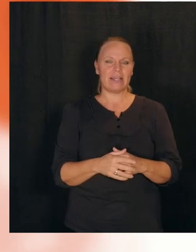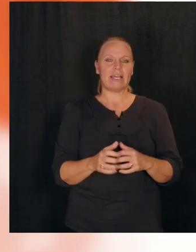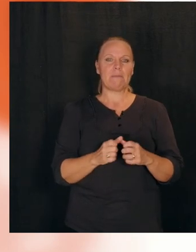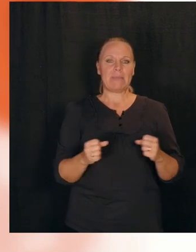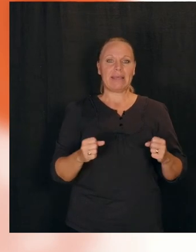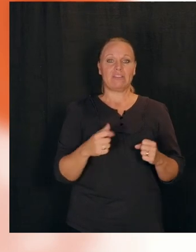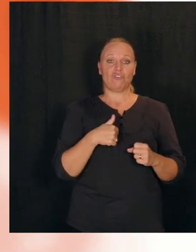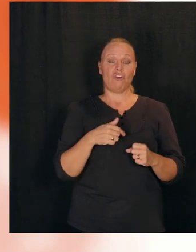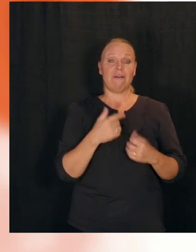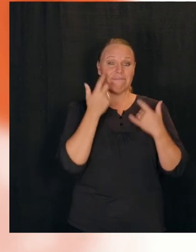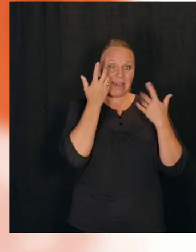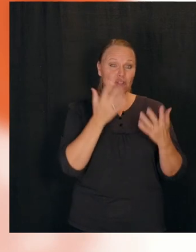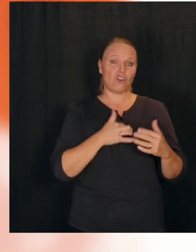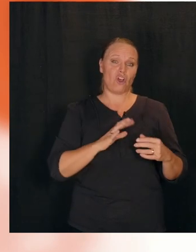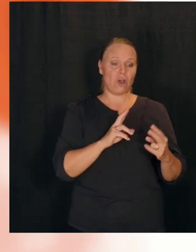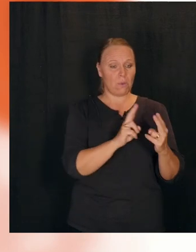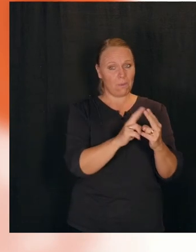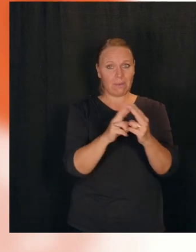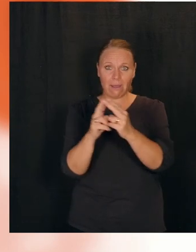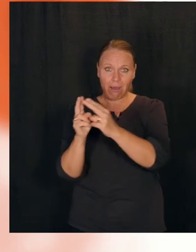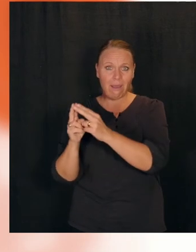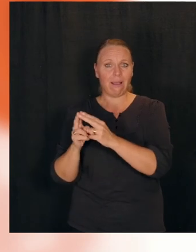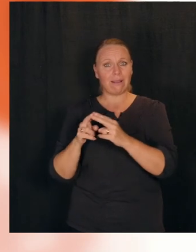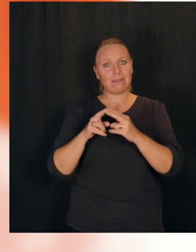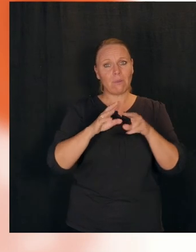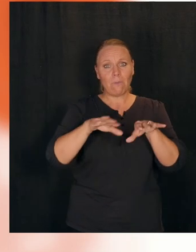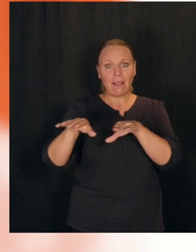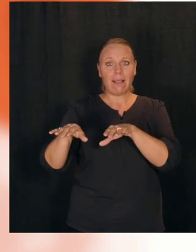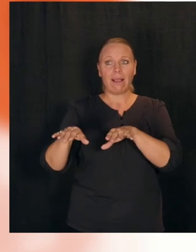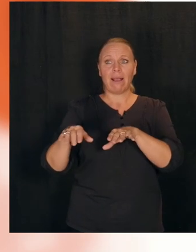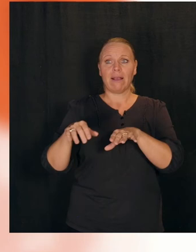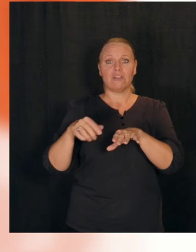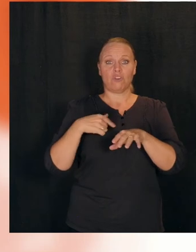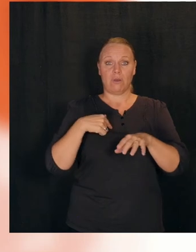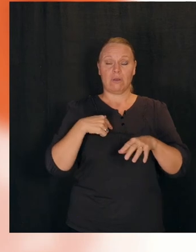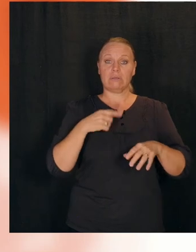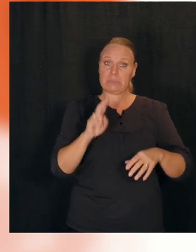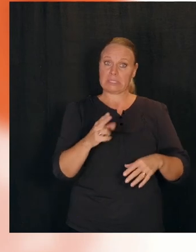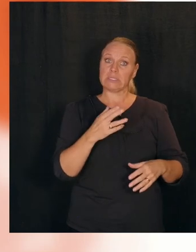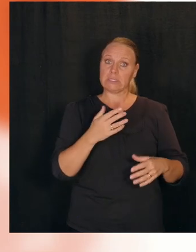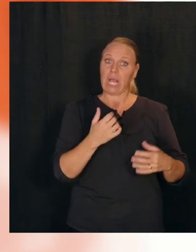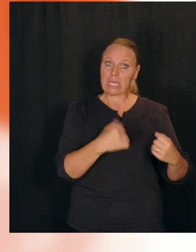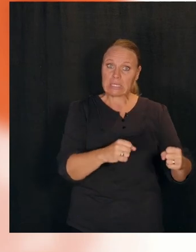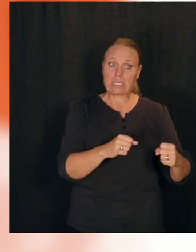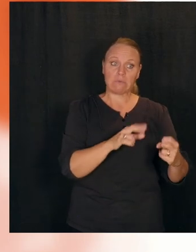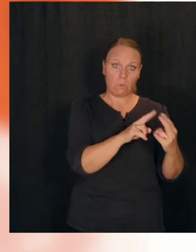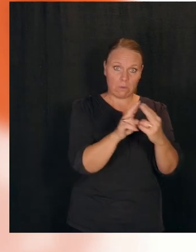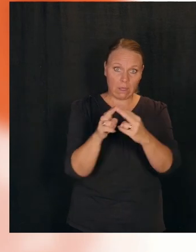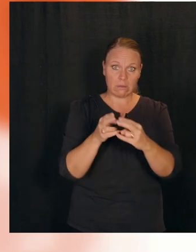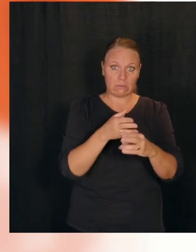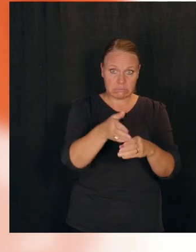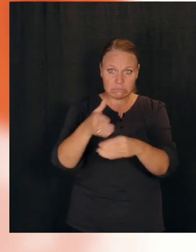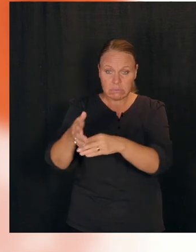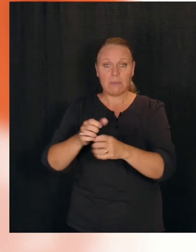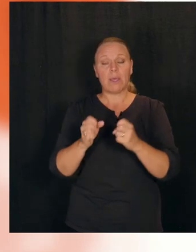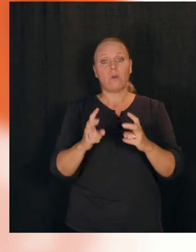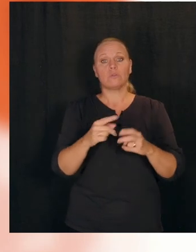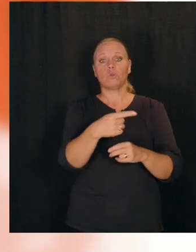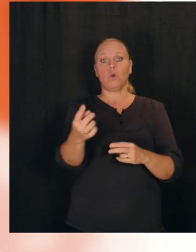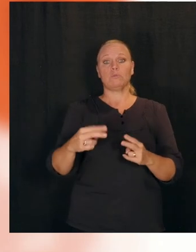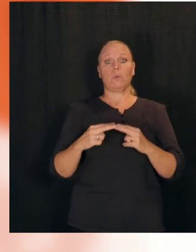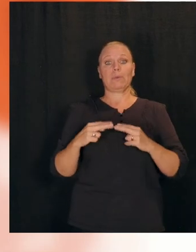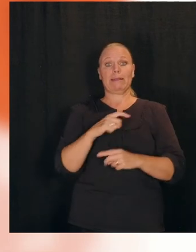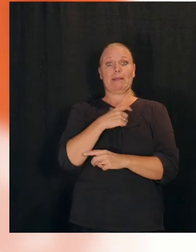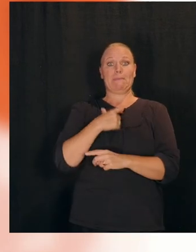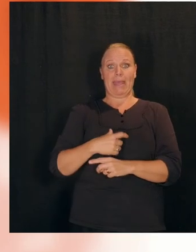dagliga kontakter, vilka är det som jag dels vänder mig till ganska aktivt, men också vilka hör av sig med frågor till mig, då är det väldigt